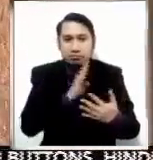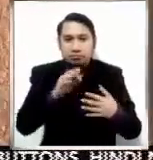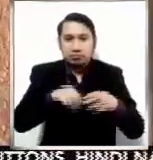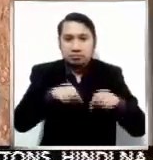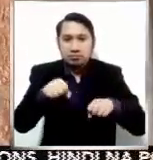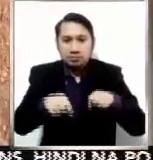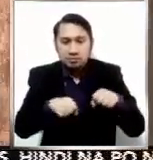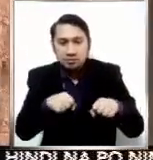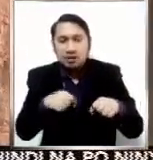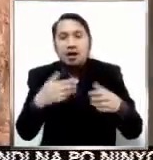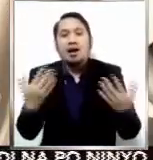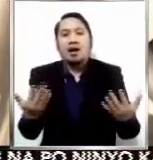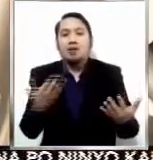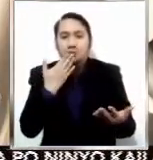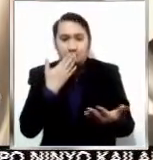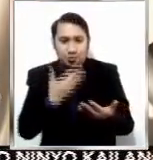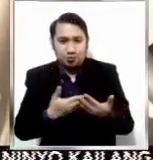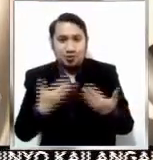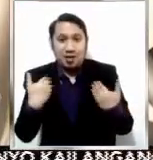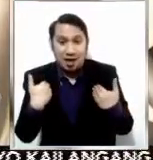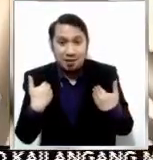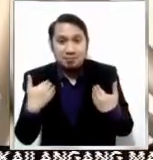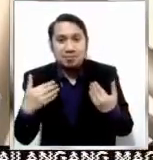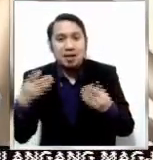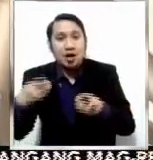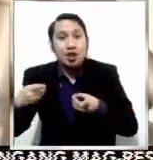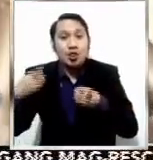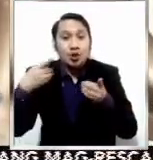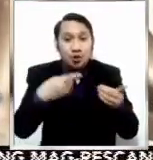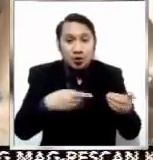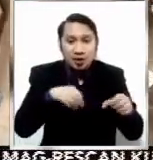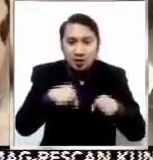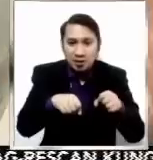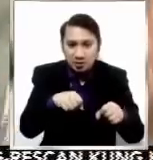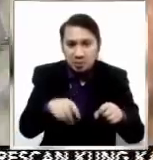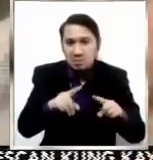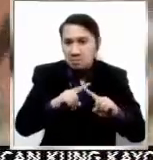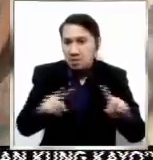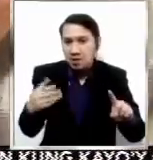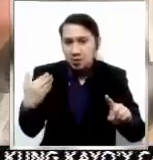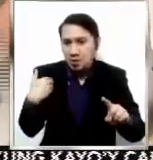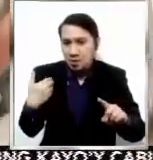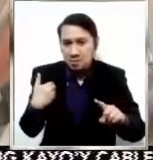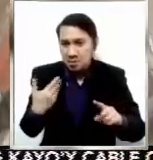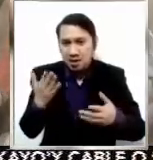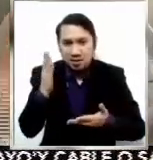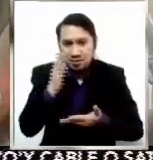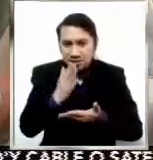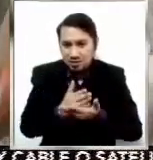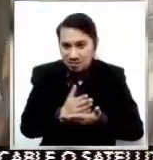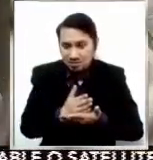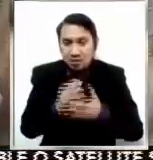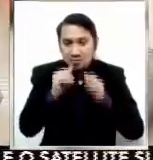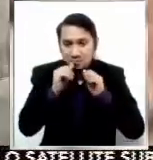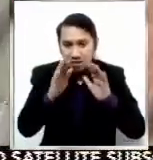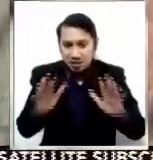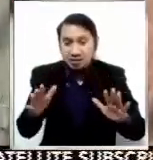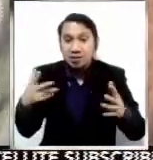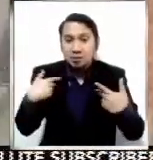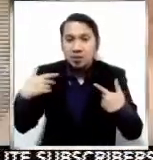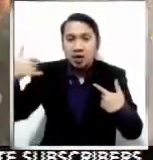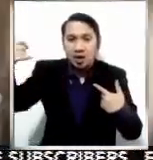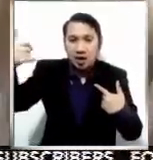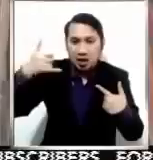Mabuti't may nag-donate sa kanya ng bike. Pero hindi dito nagtatapos ang biyaya dahil isang tawag ang kanyang natanggap mula sa isang